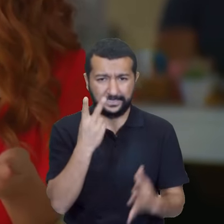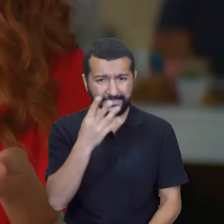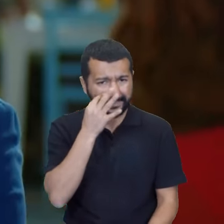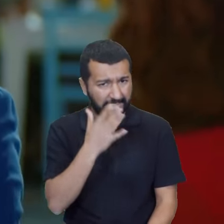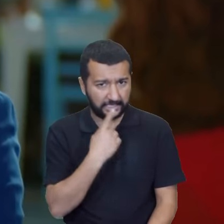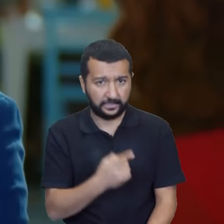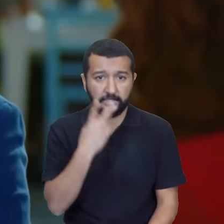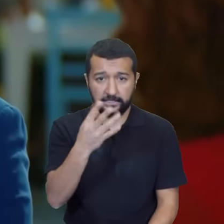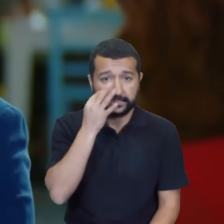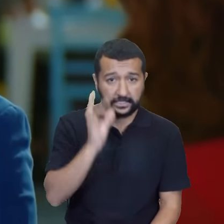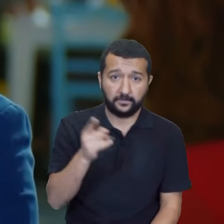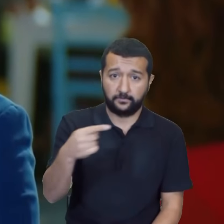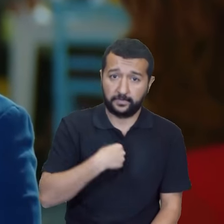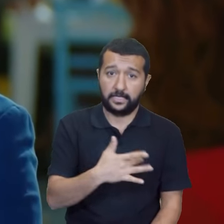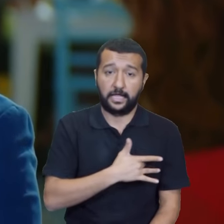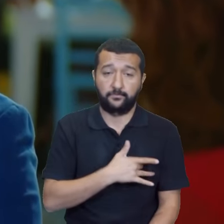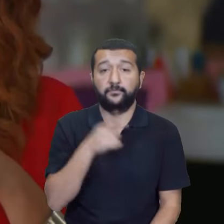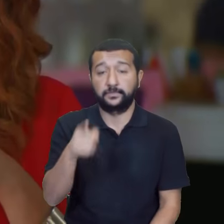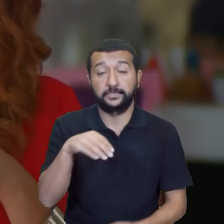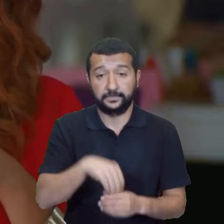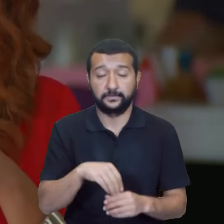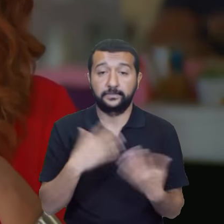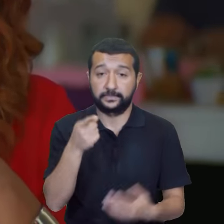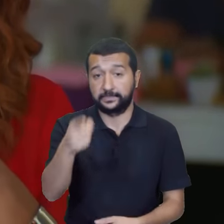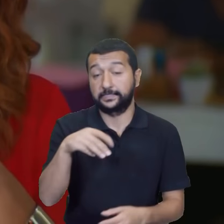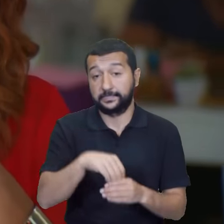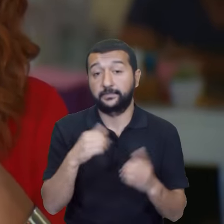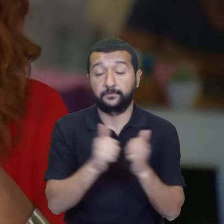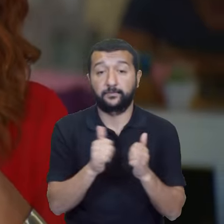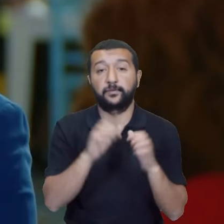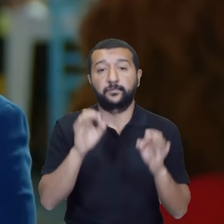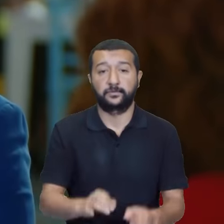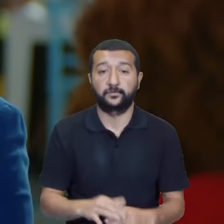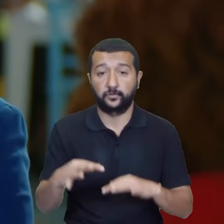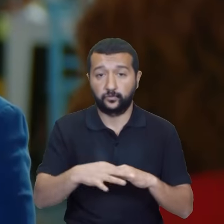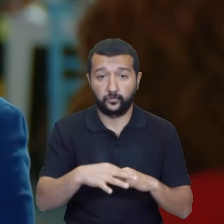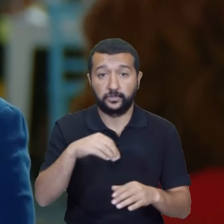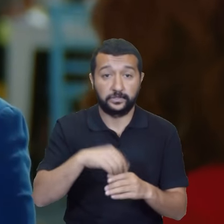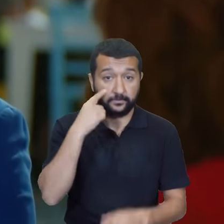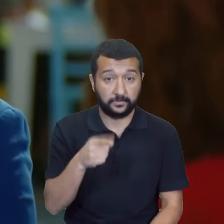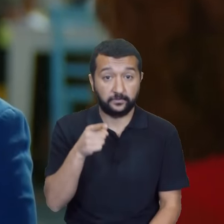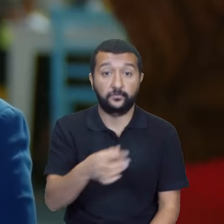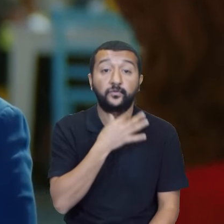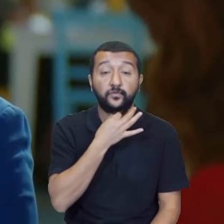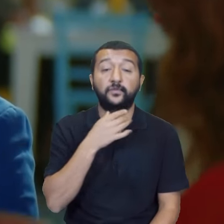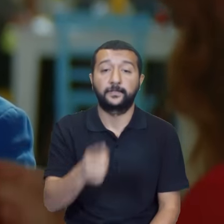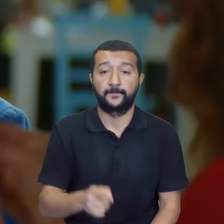canlı derken? İki canlısın. Benim kalbim de sende atacak artık. Yüzüğün içine bakar mısın